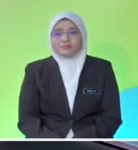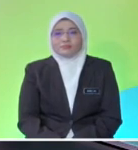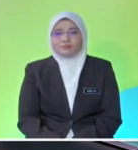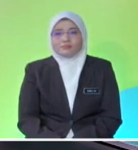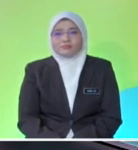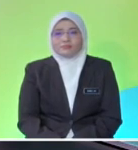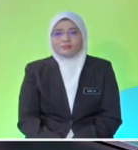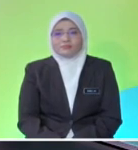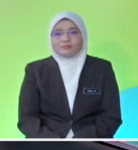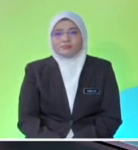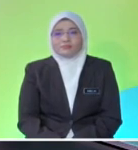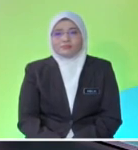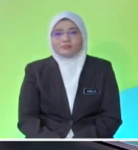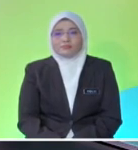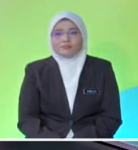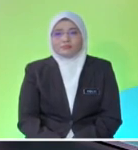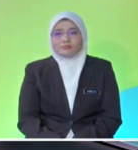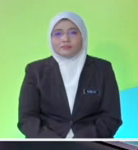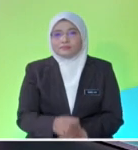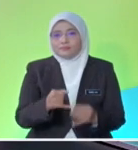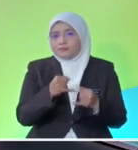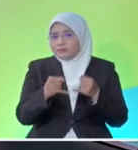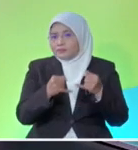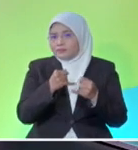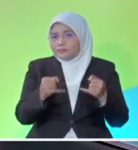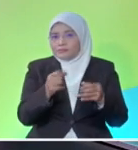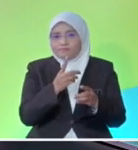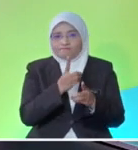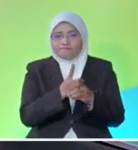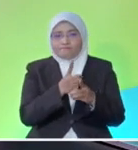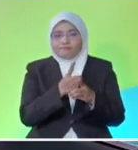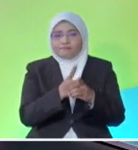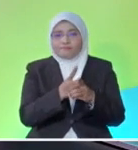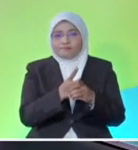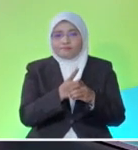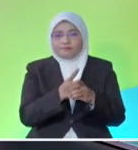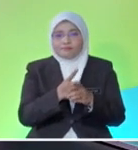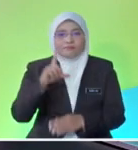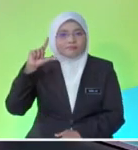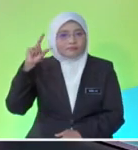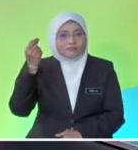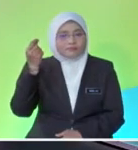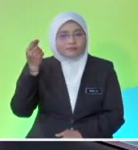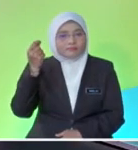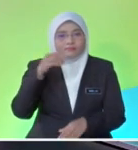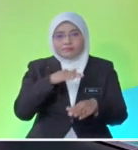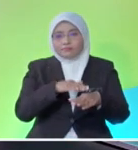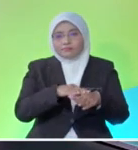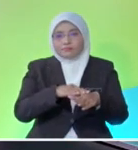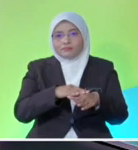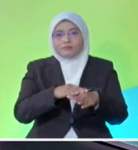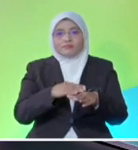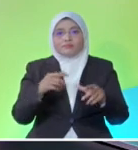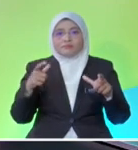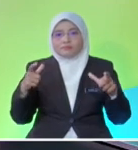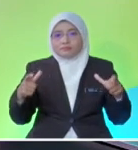Maknanya cikgu saya kena masukkan kedua-dua tali di tengah-tengah ni. Betul. Baik. Okey, saya akan tekan